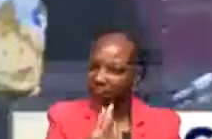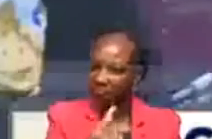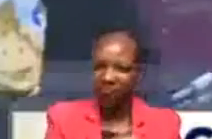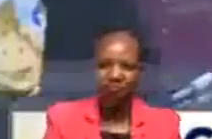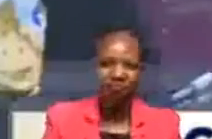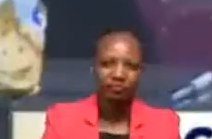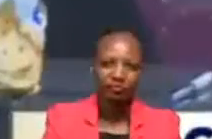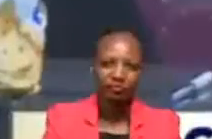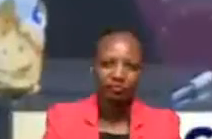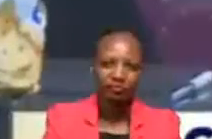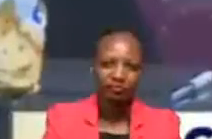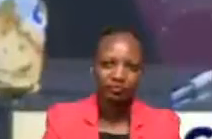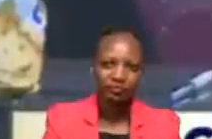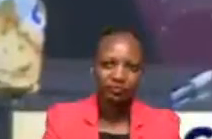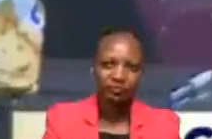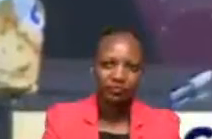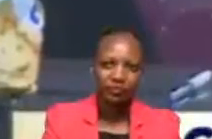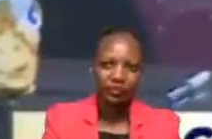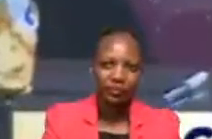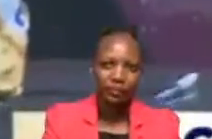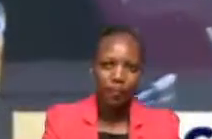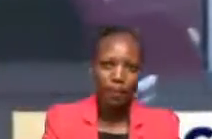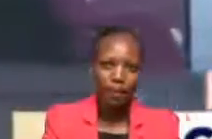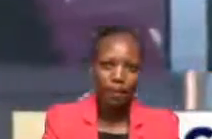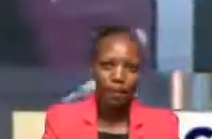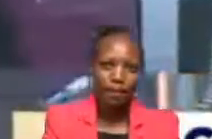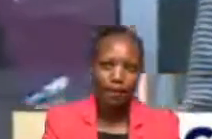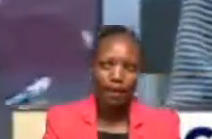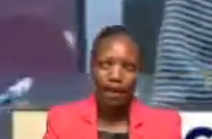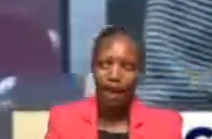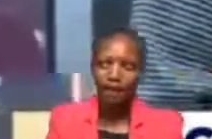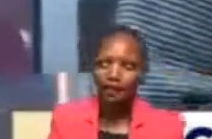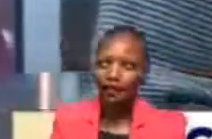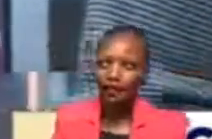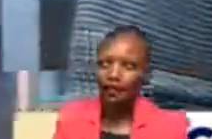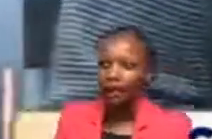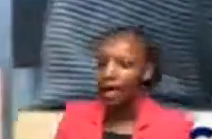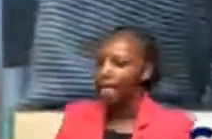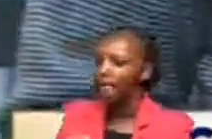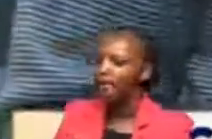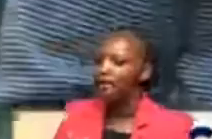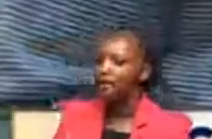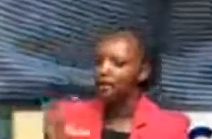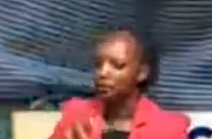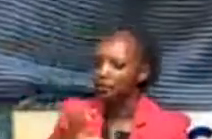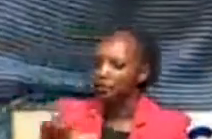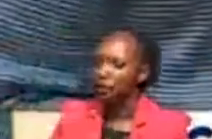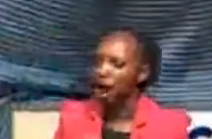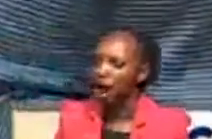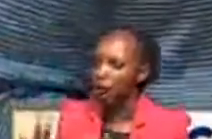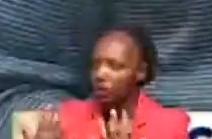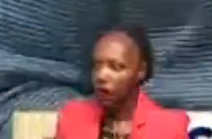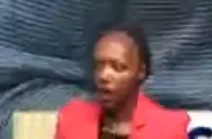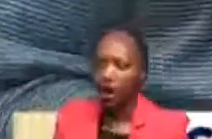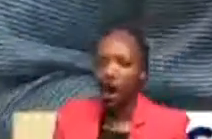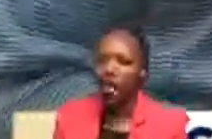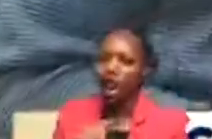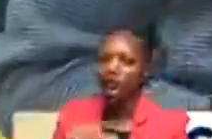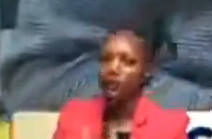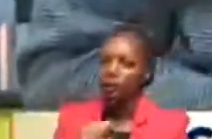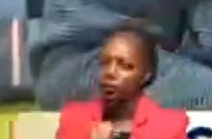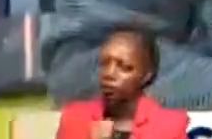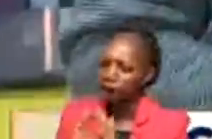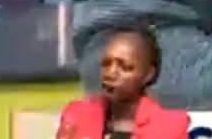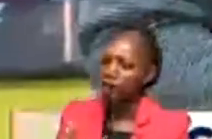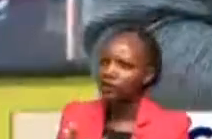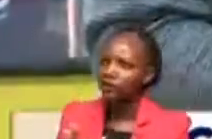ambacho tunahitaji pia kutimiza. Na je, biashara zinafanya vipi kwa wakati huu? Na kuhusu wafanyakazi, bado mko na